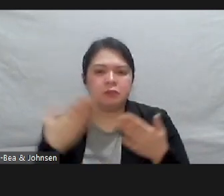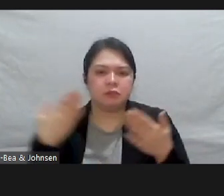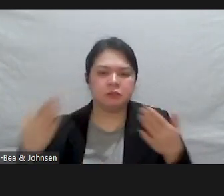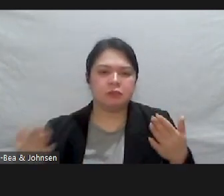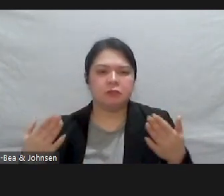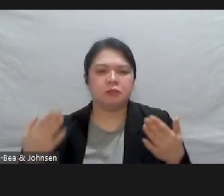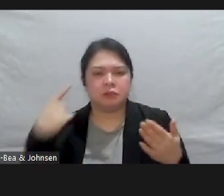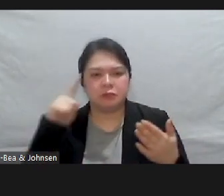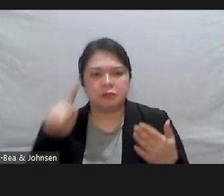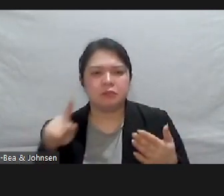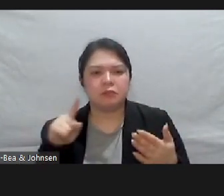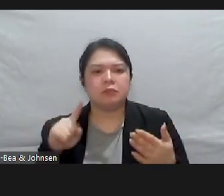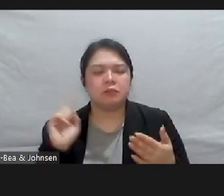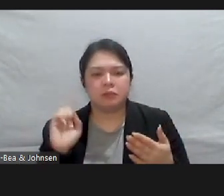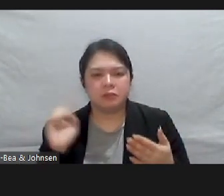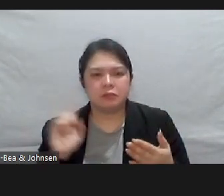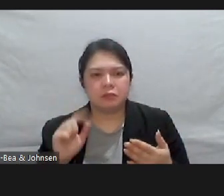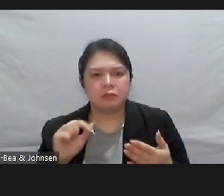isang subject or na